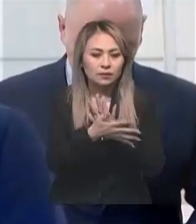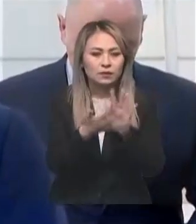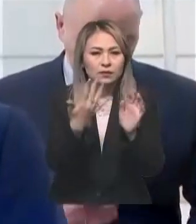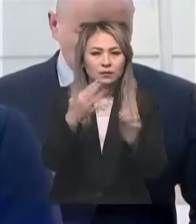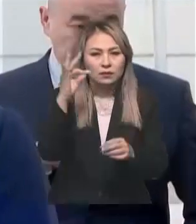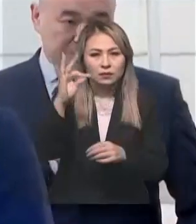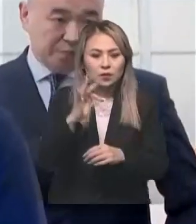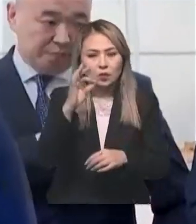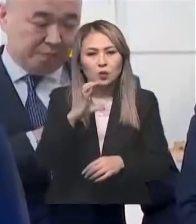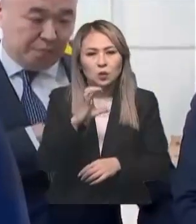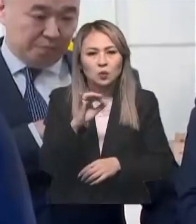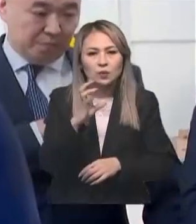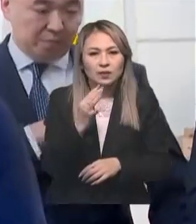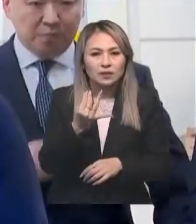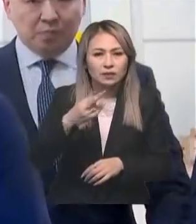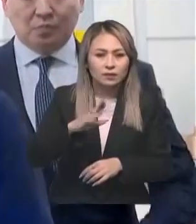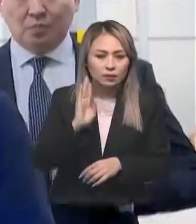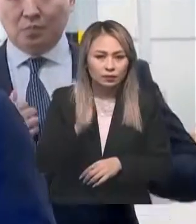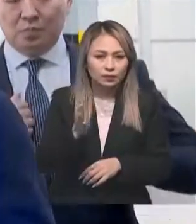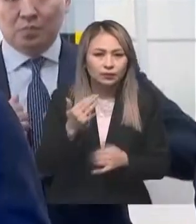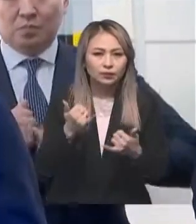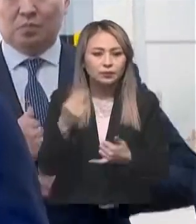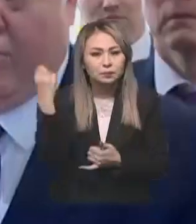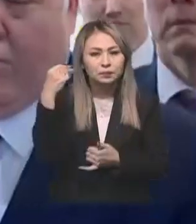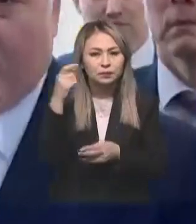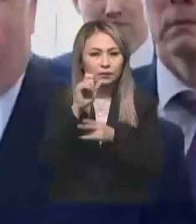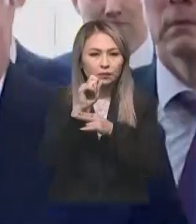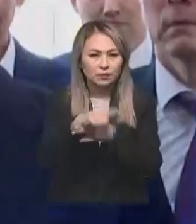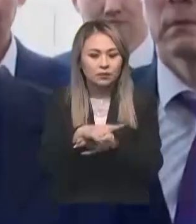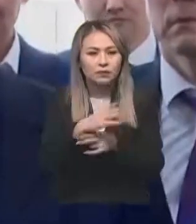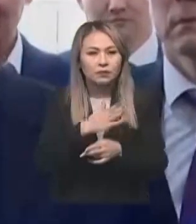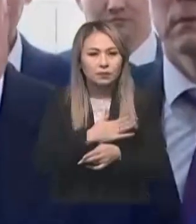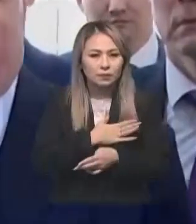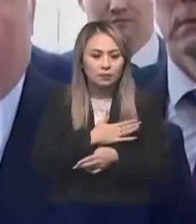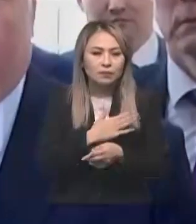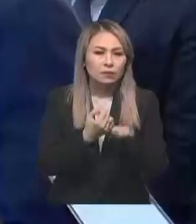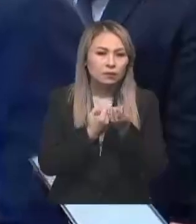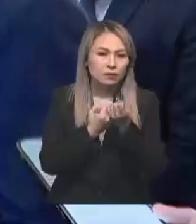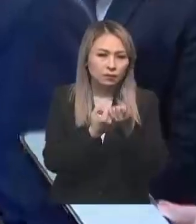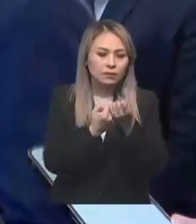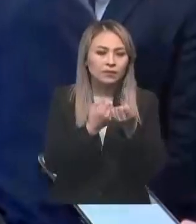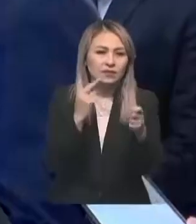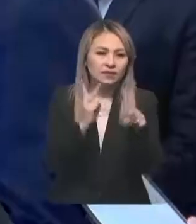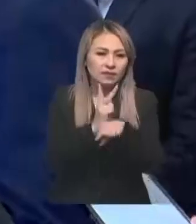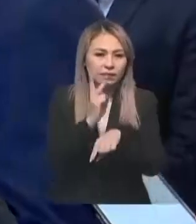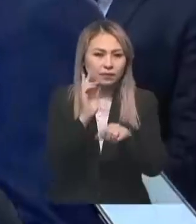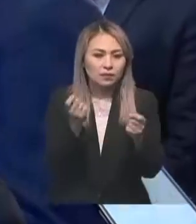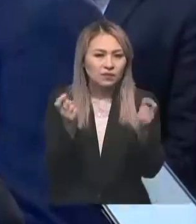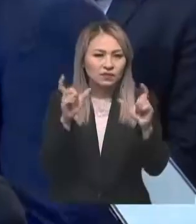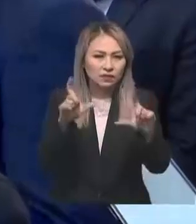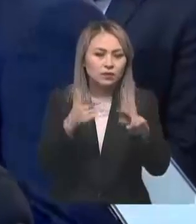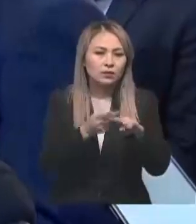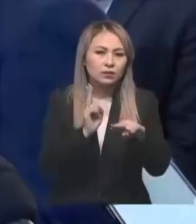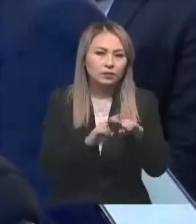50% субсидияланады. Қазір президенттің тапсырмасы бойынша біз мына қолдау көлемін 2 есеге ұлғайтамыз.